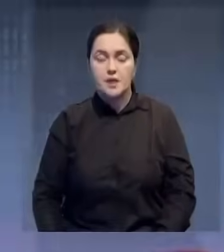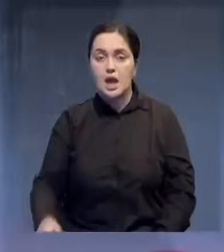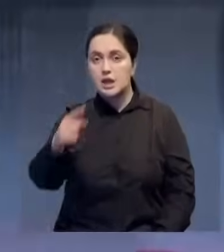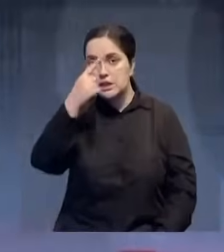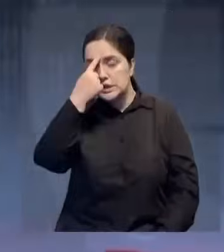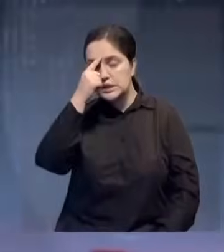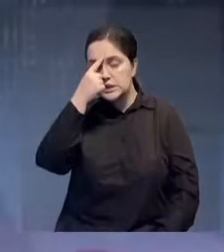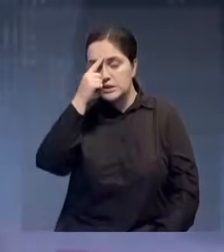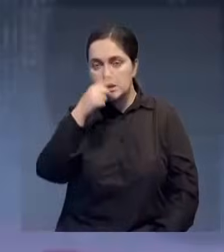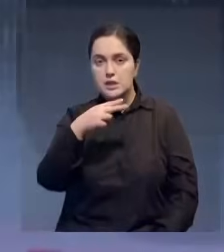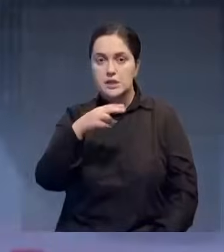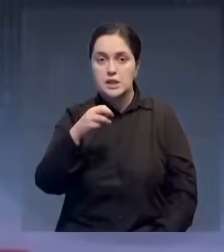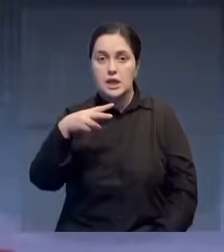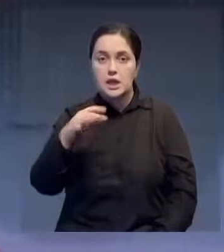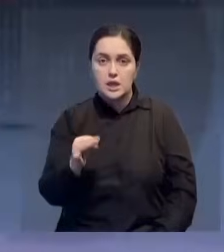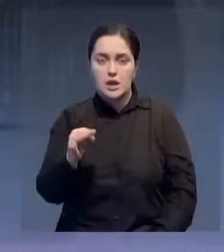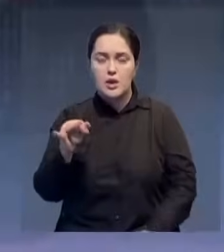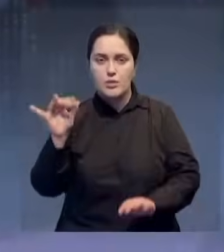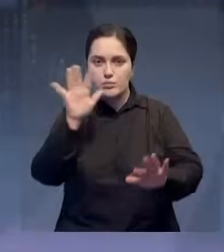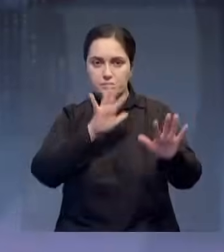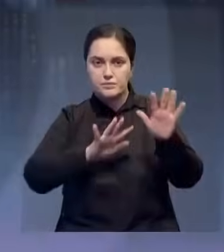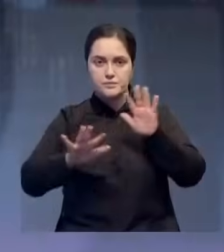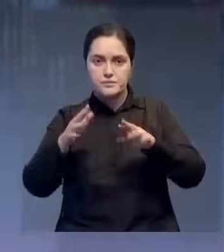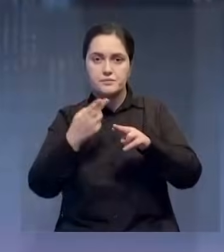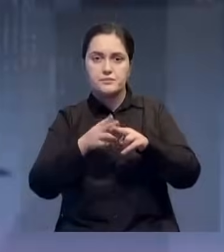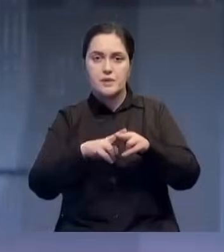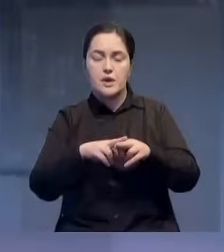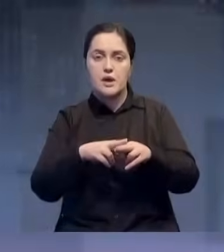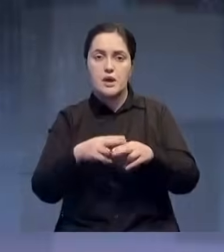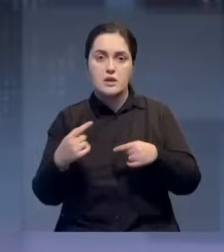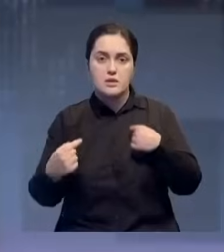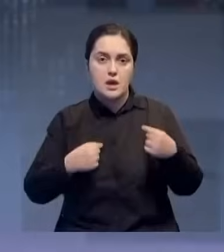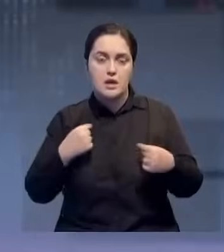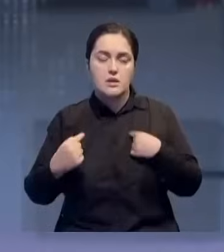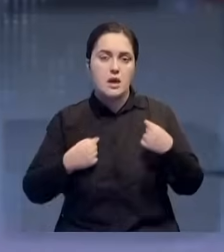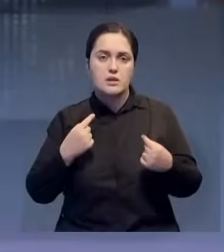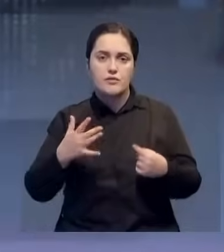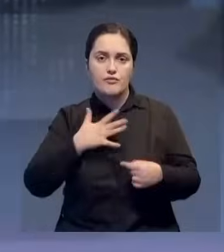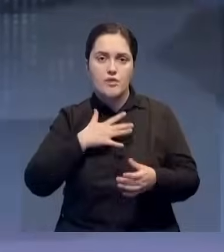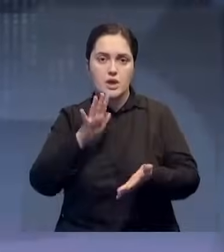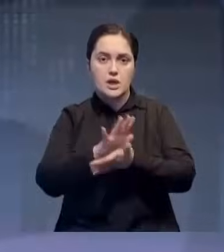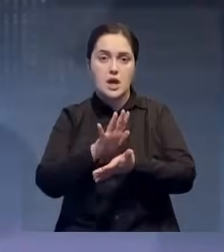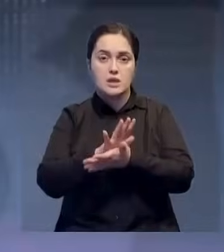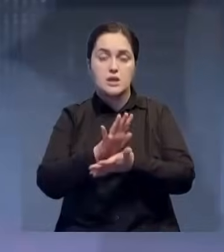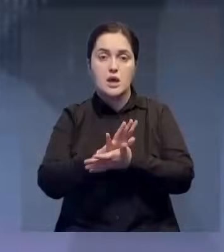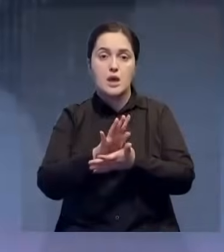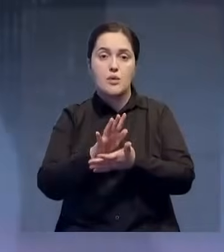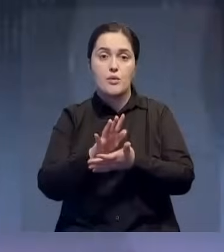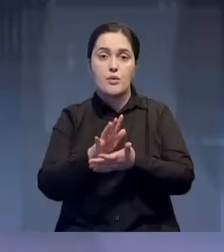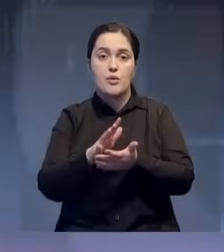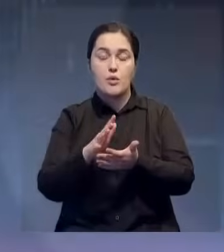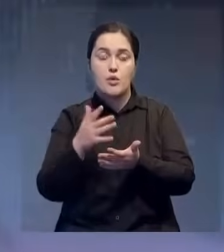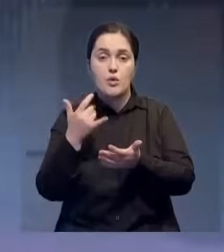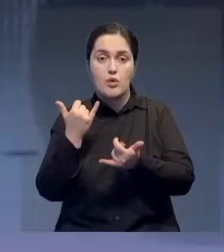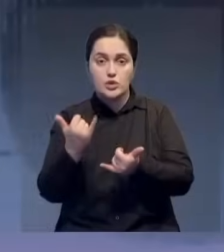Столицу Индии окутал густой смог. Жители Нью-Дели несколько дней подряд страдают от низкого качества воздуха. Сейчас, по данным